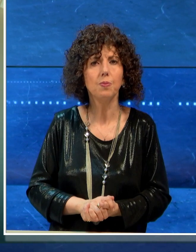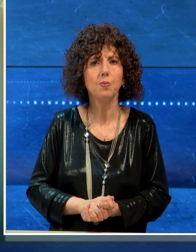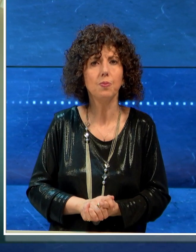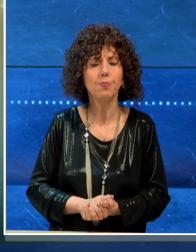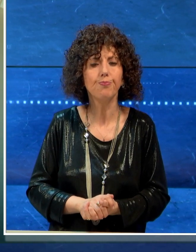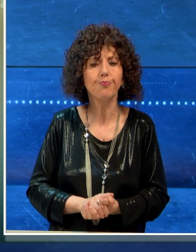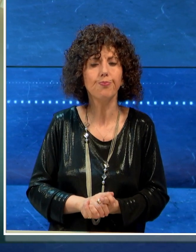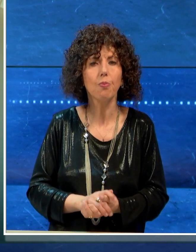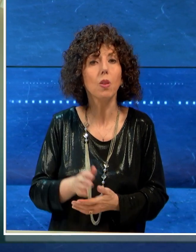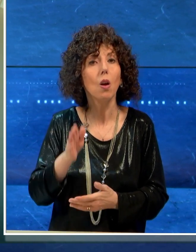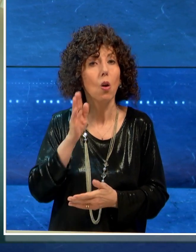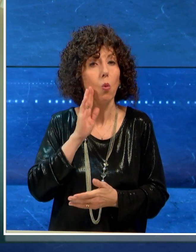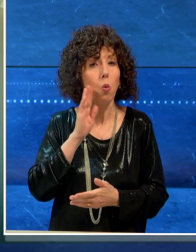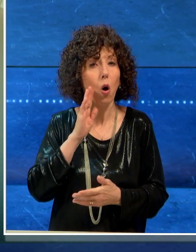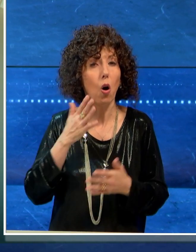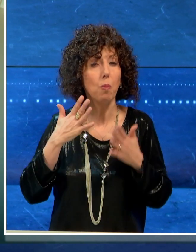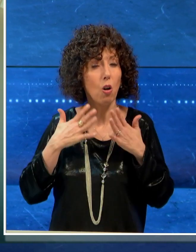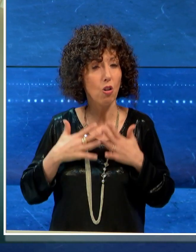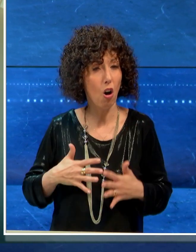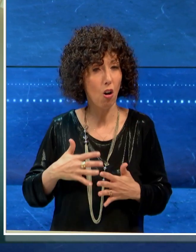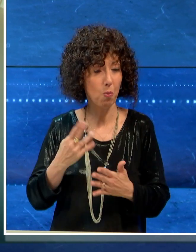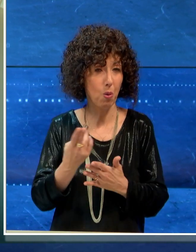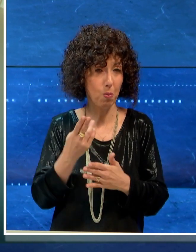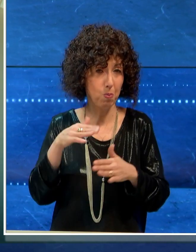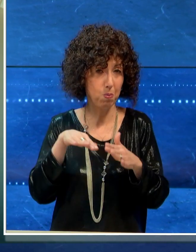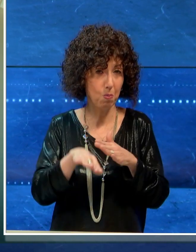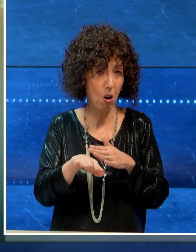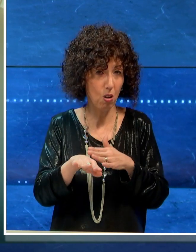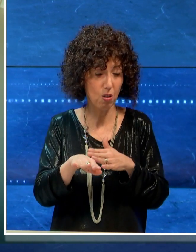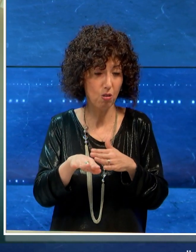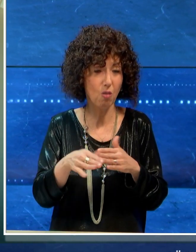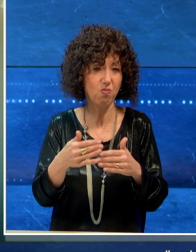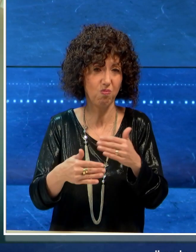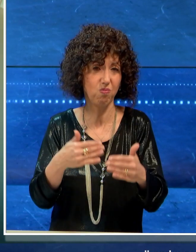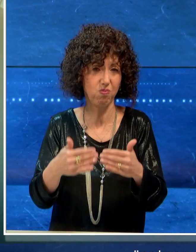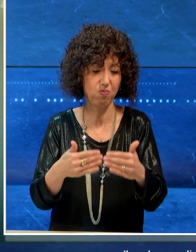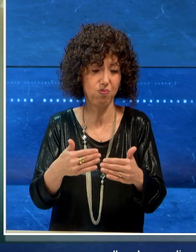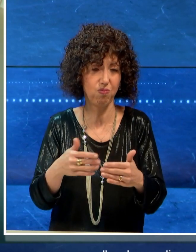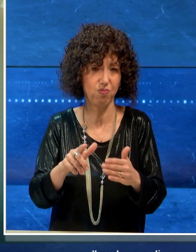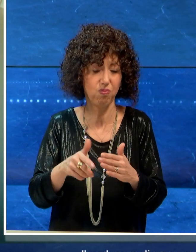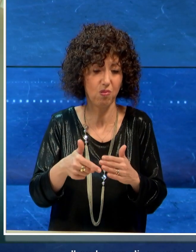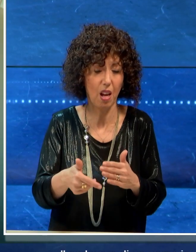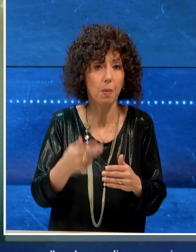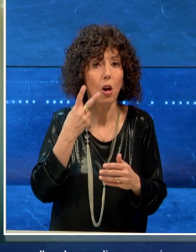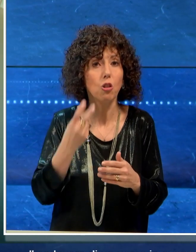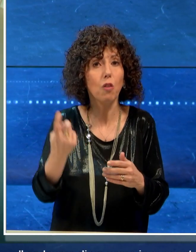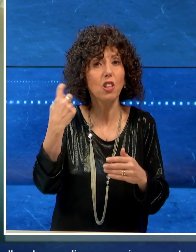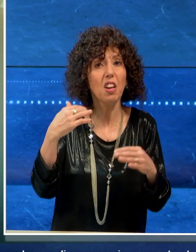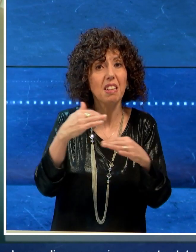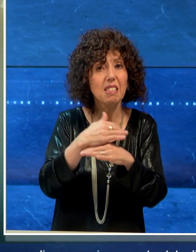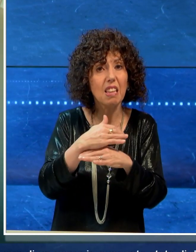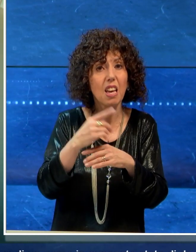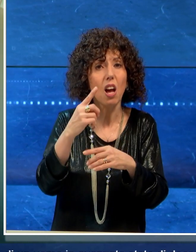il cadavere di un uomo in avanzato stato di decomposizione è stato ritrovato ieri sera in un